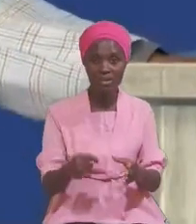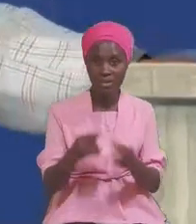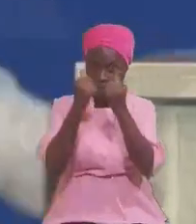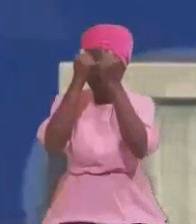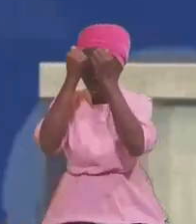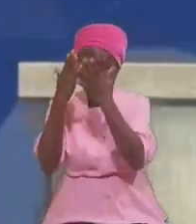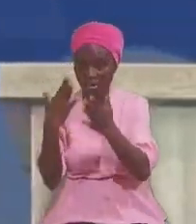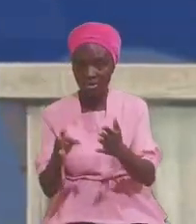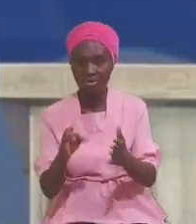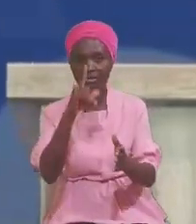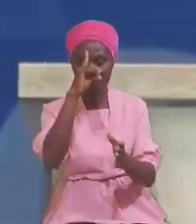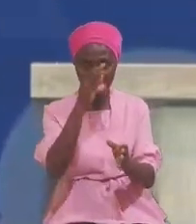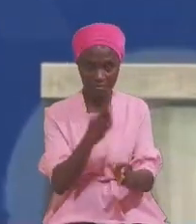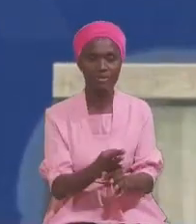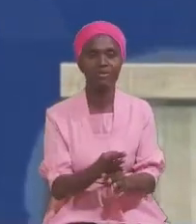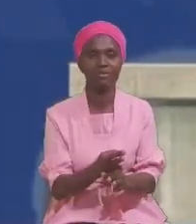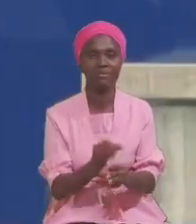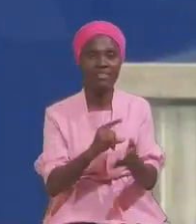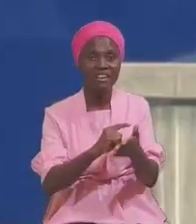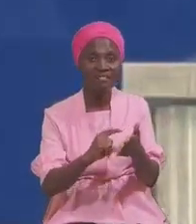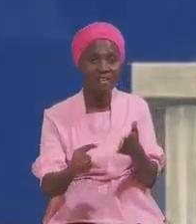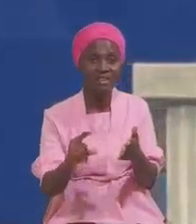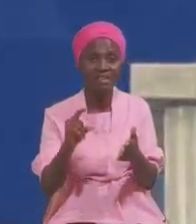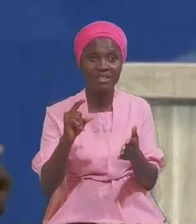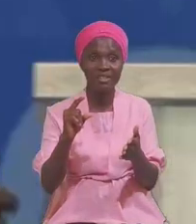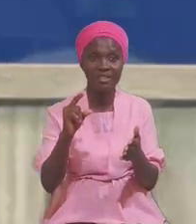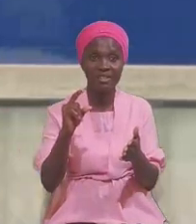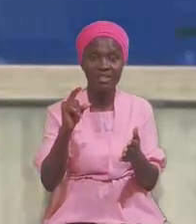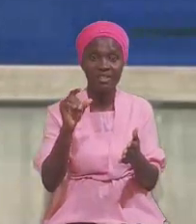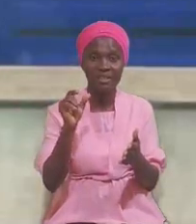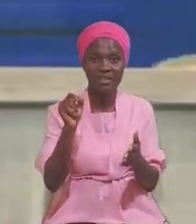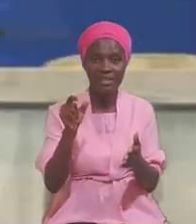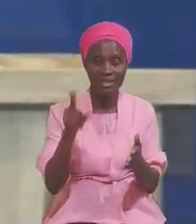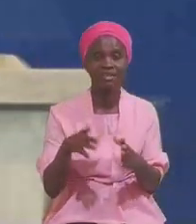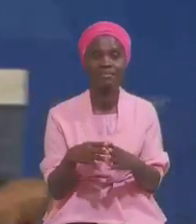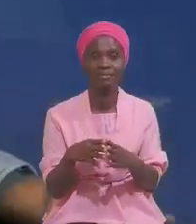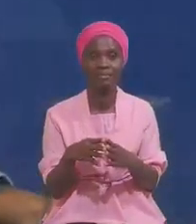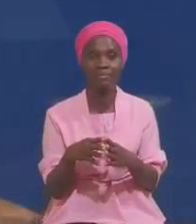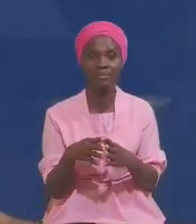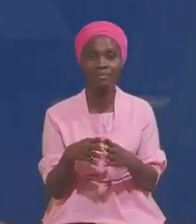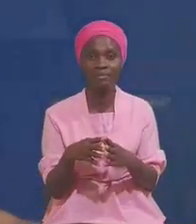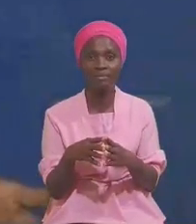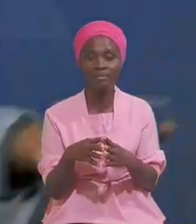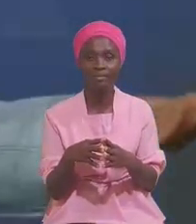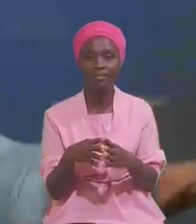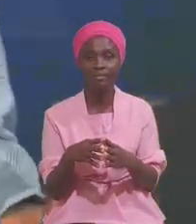foi. Verset 11. Il répondit,